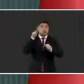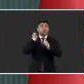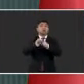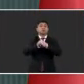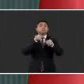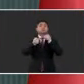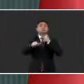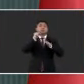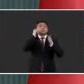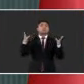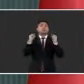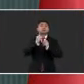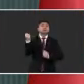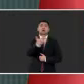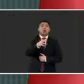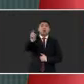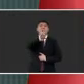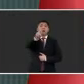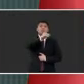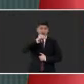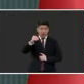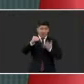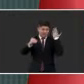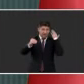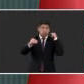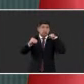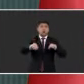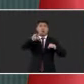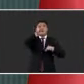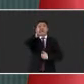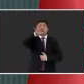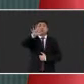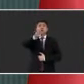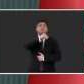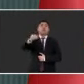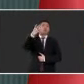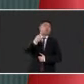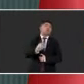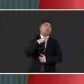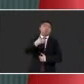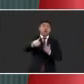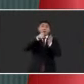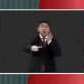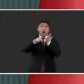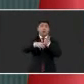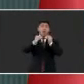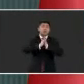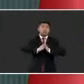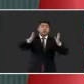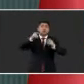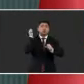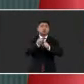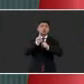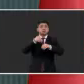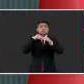katılan kişi sayısı da 20 milyondan 34 milyona çıktı. Tarihimizin en yüksek iş gücüne